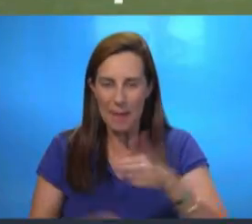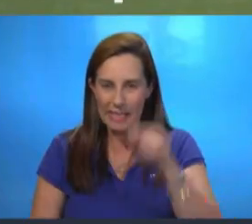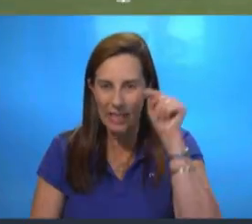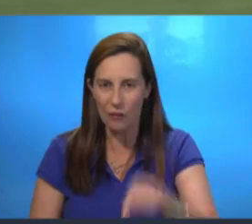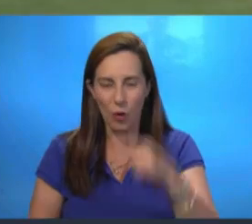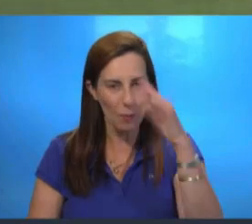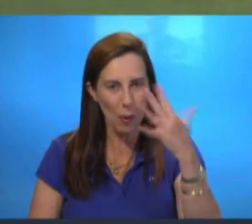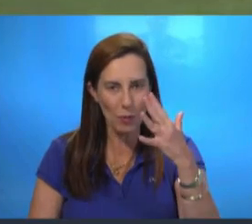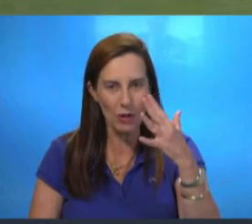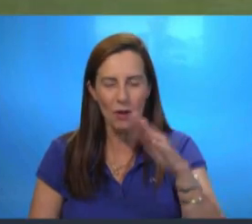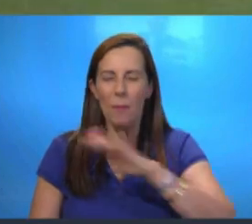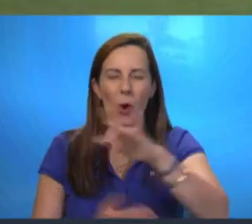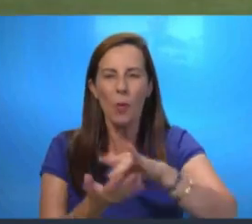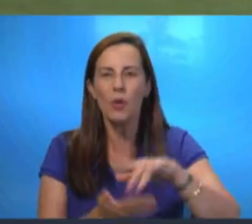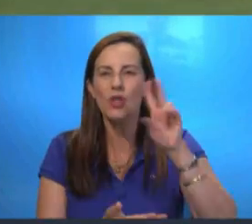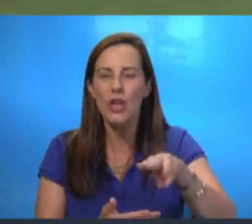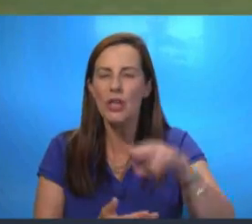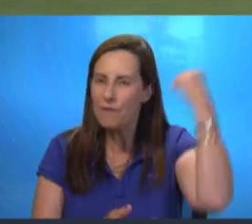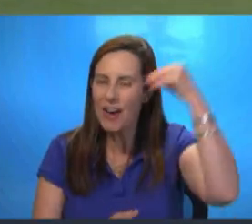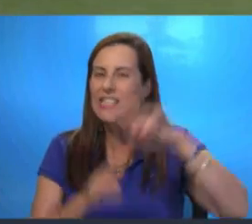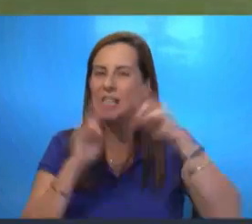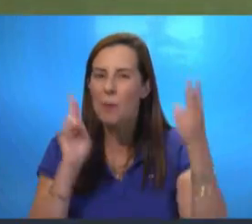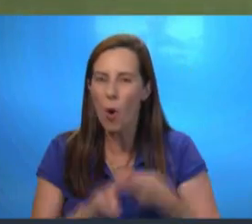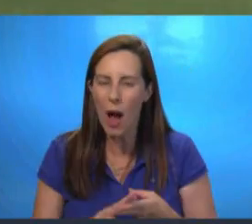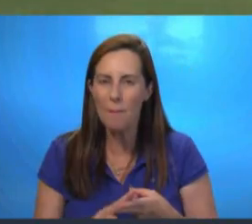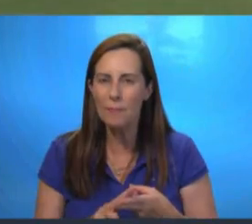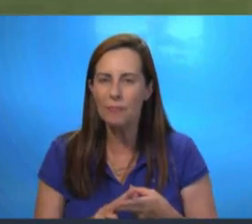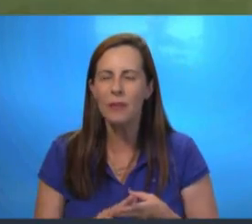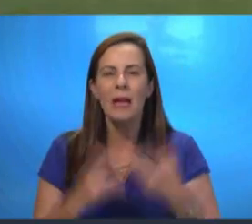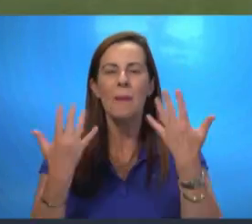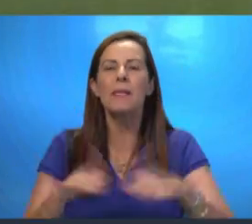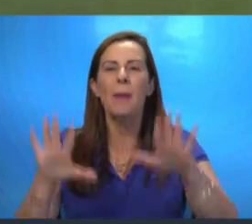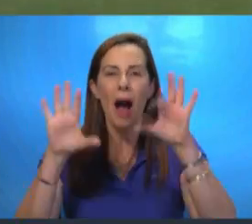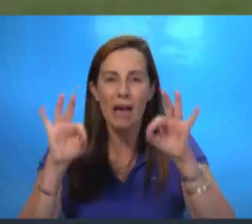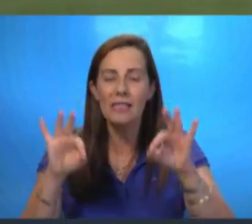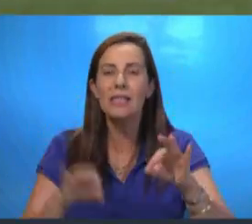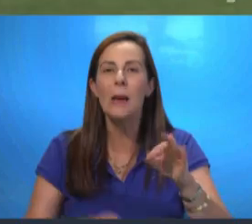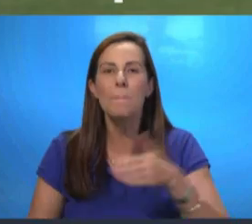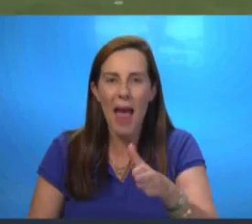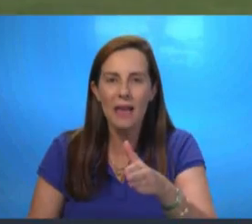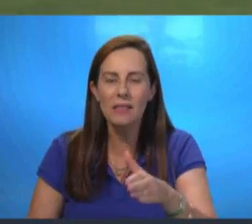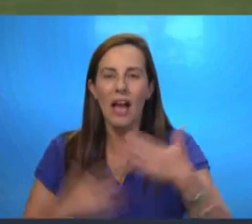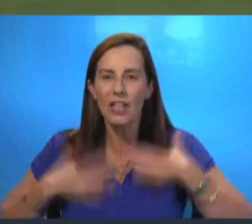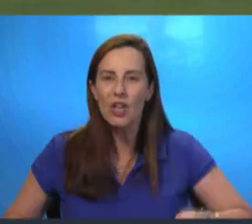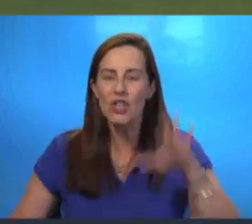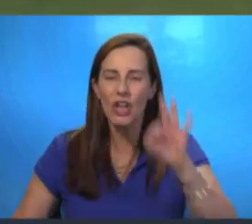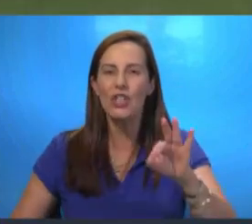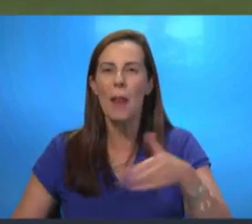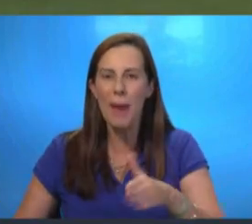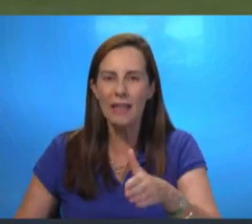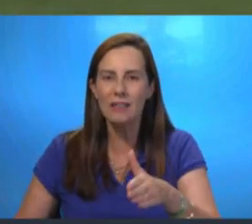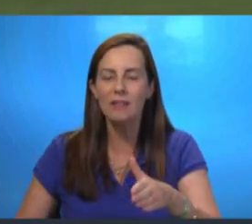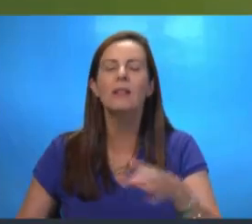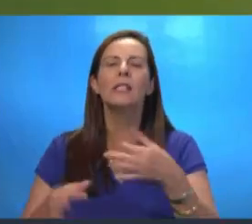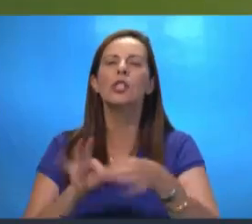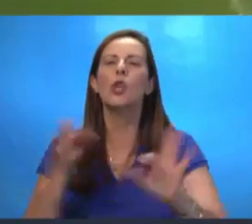חמישי בכל מקום שיש בו פלסטיני בעולם, מספר 10, מסי, טישרט של מסי,